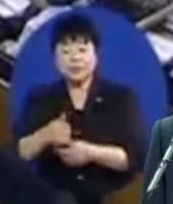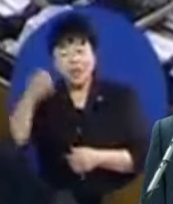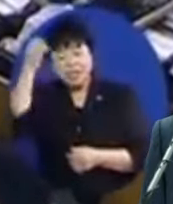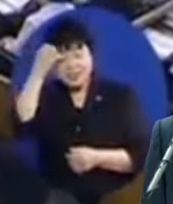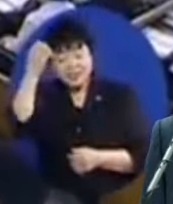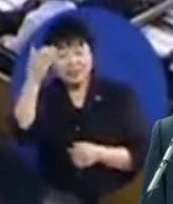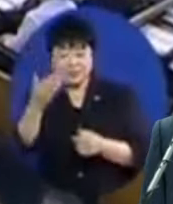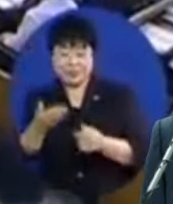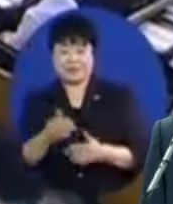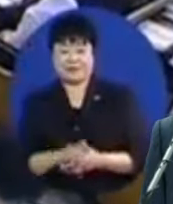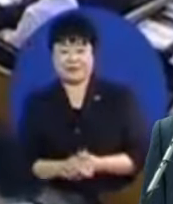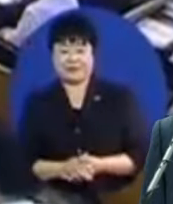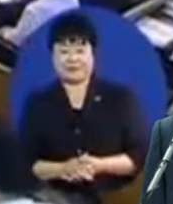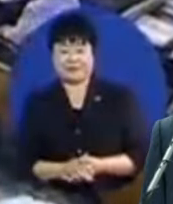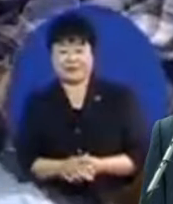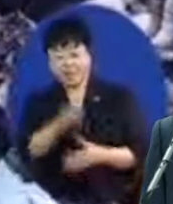성령님이